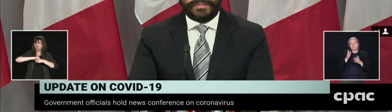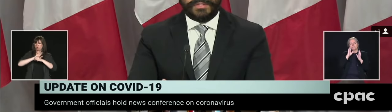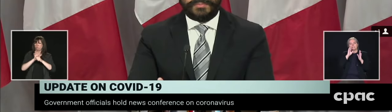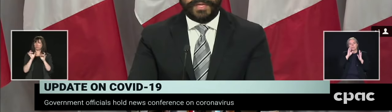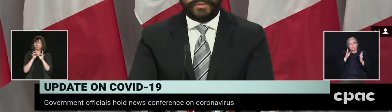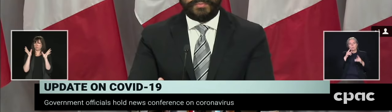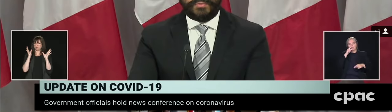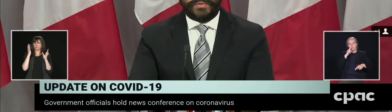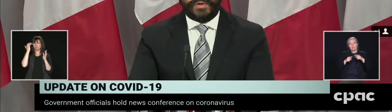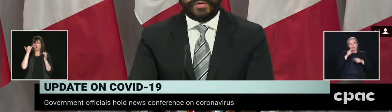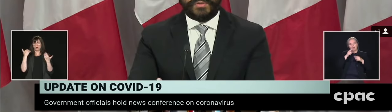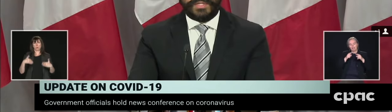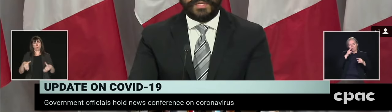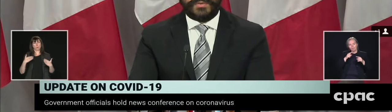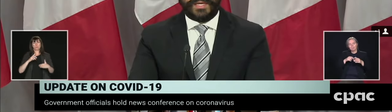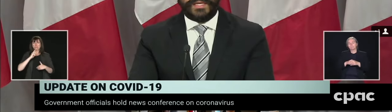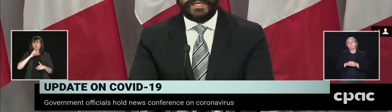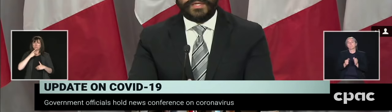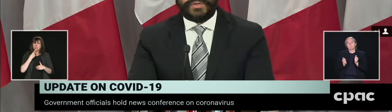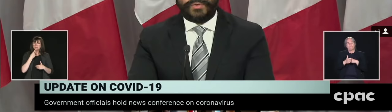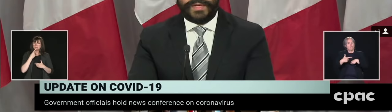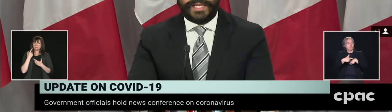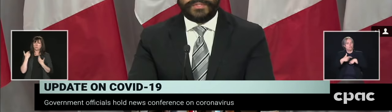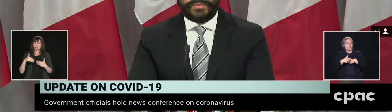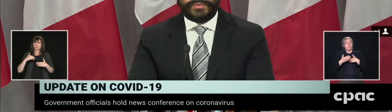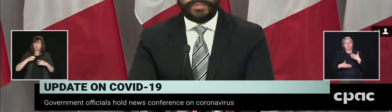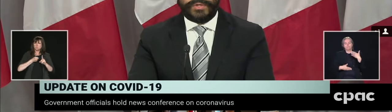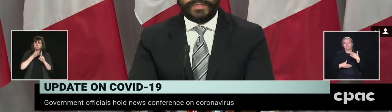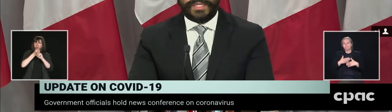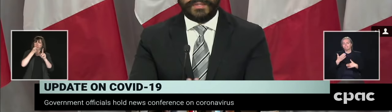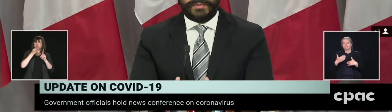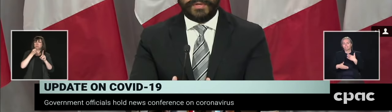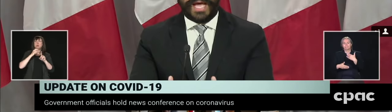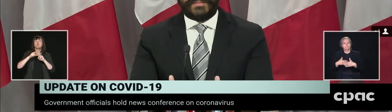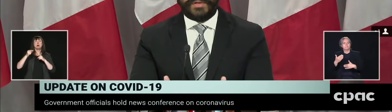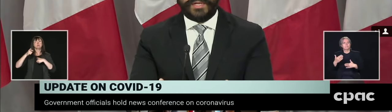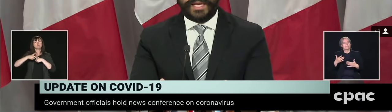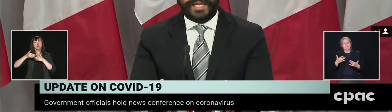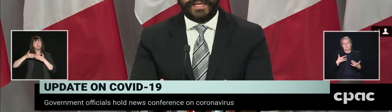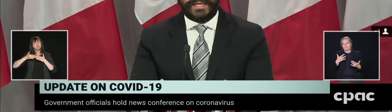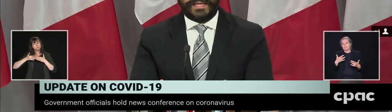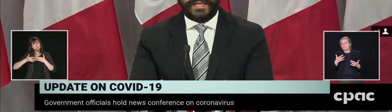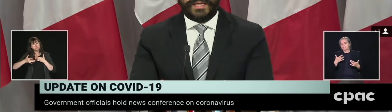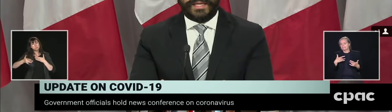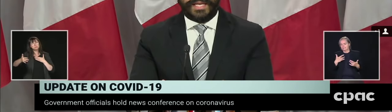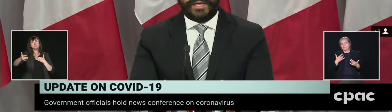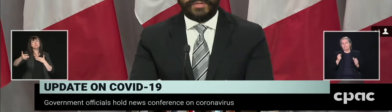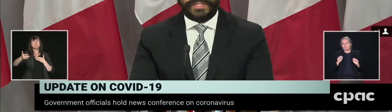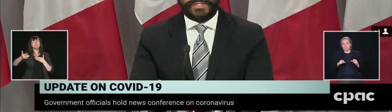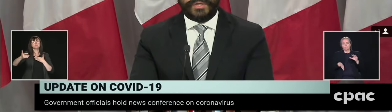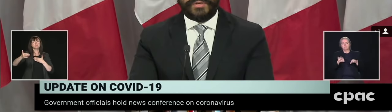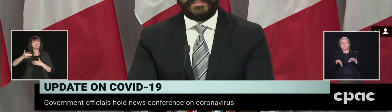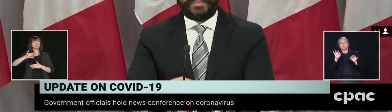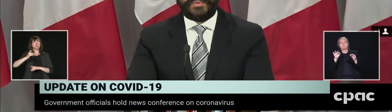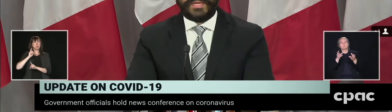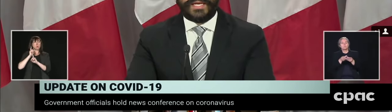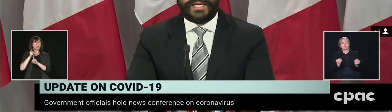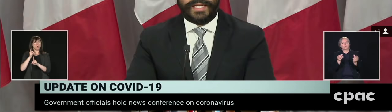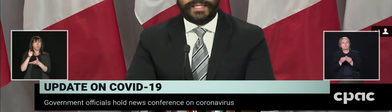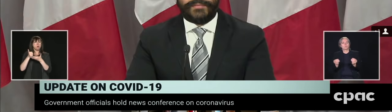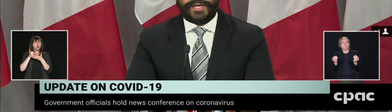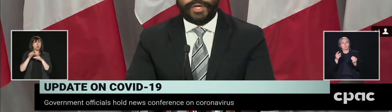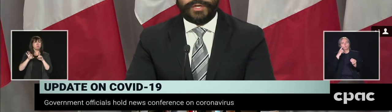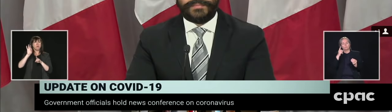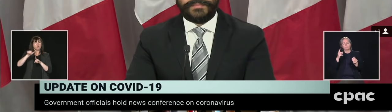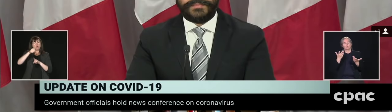le temps, j'espère que nous pouvons continuer à trouver les solutions qui peuvent améliorer les conditions pour